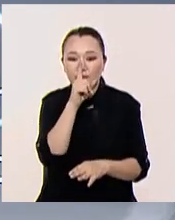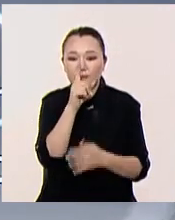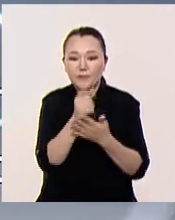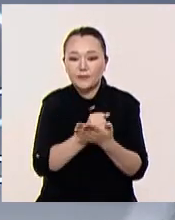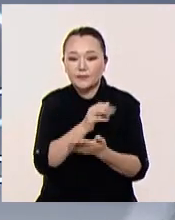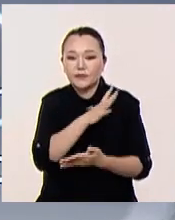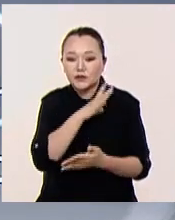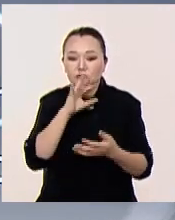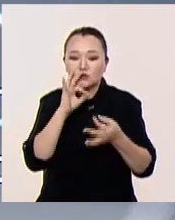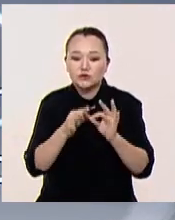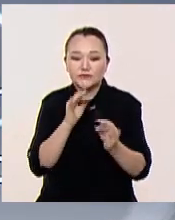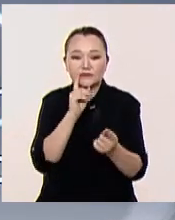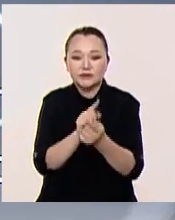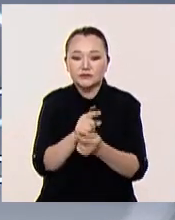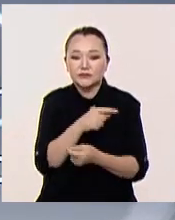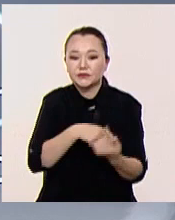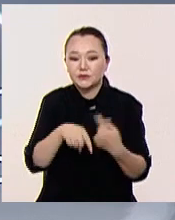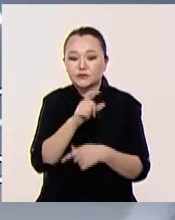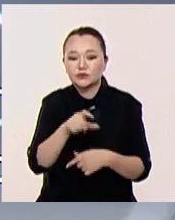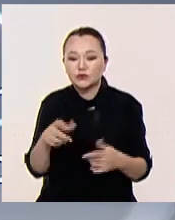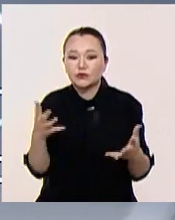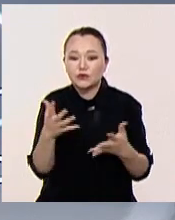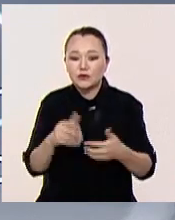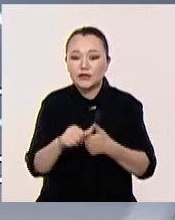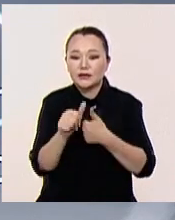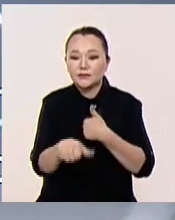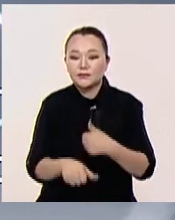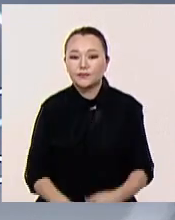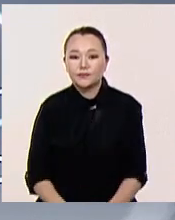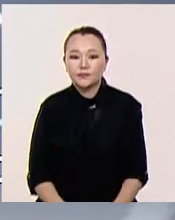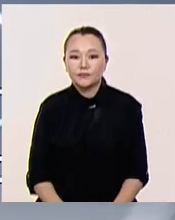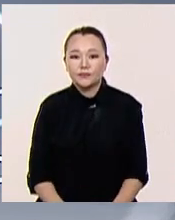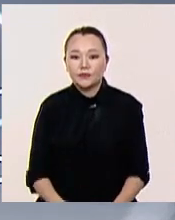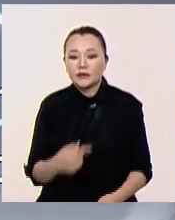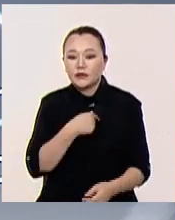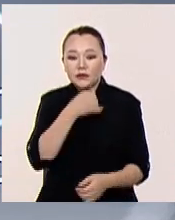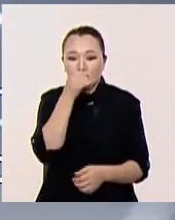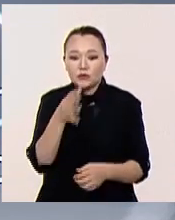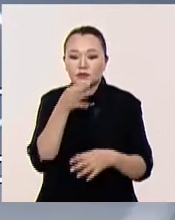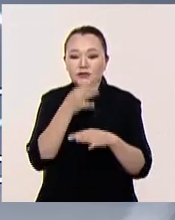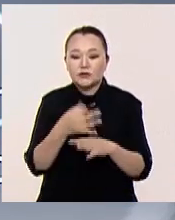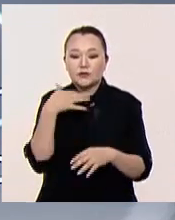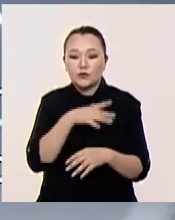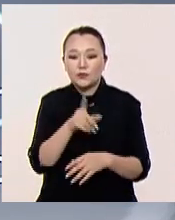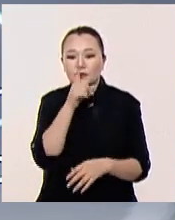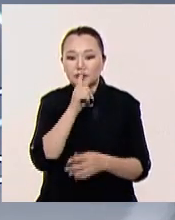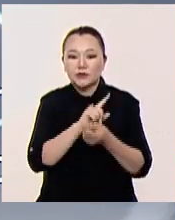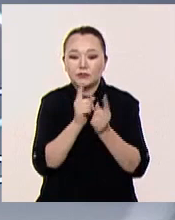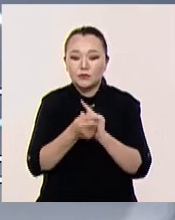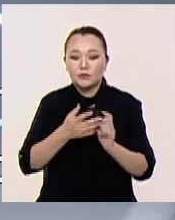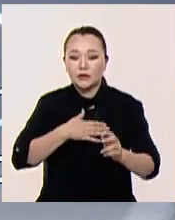именно сложностями приходится сталкиваться предпринимателям? Ну, я не могу сказать, что многие молчали. Наоборот,